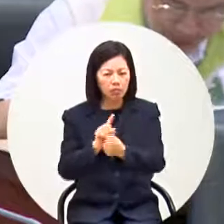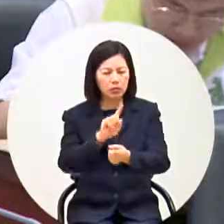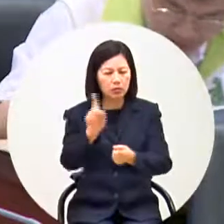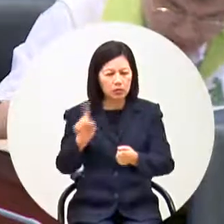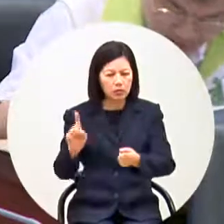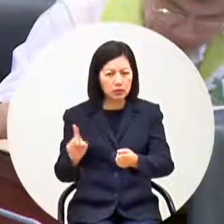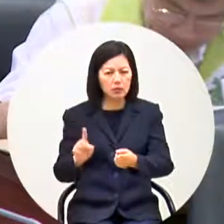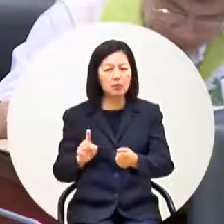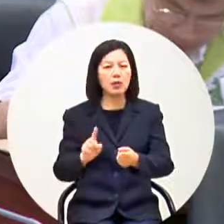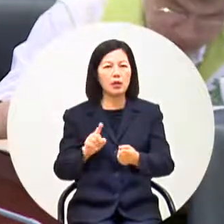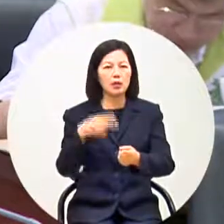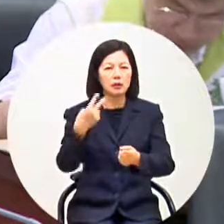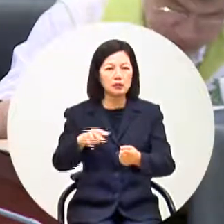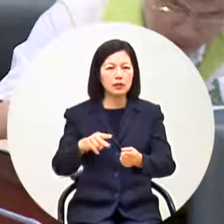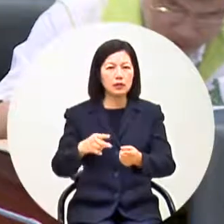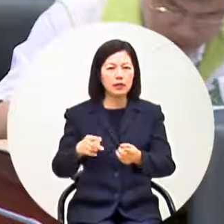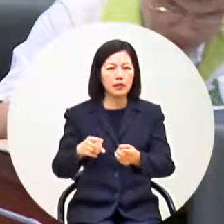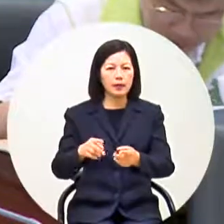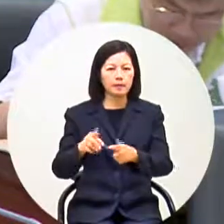时段来公布哈。